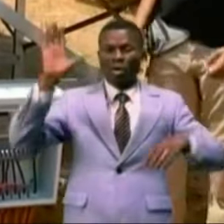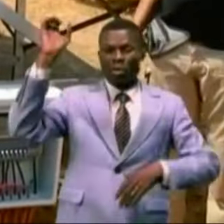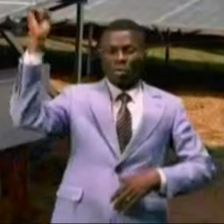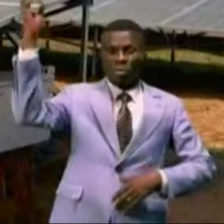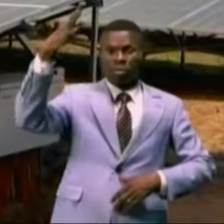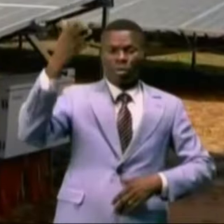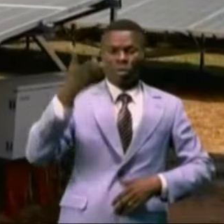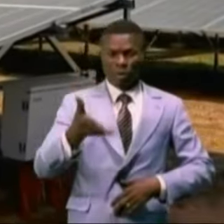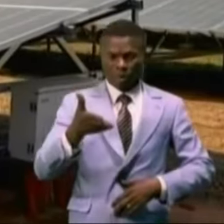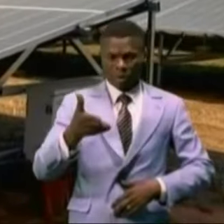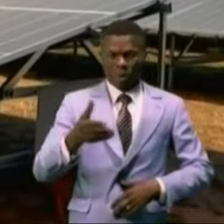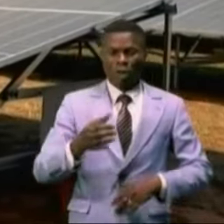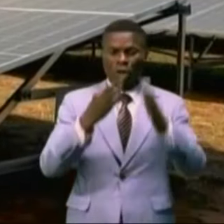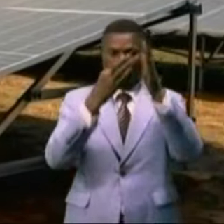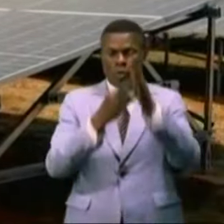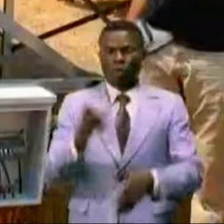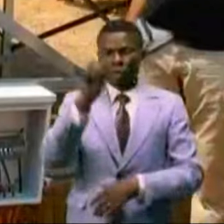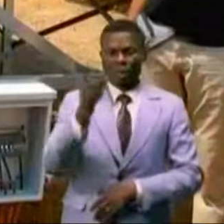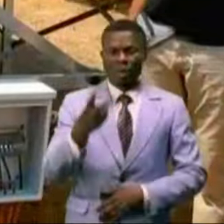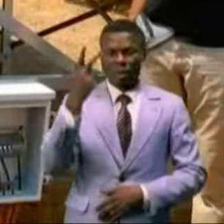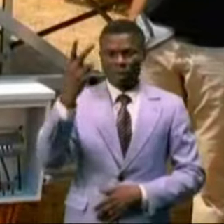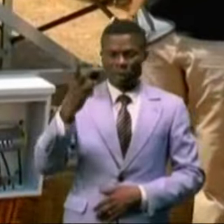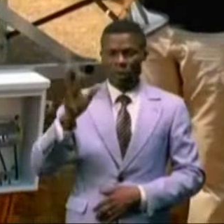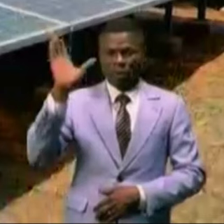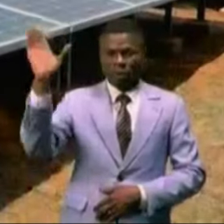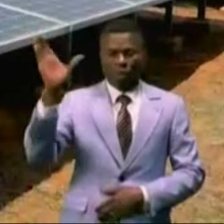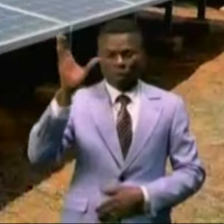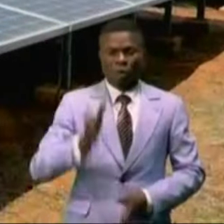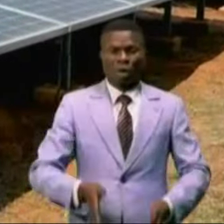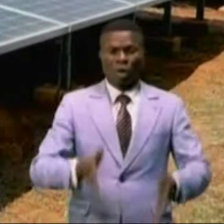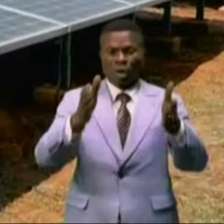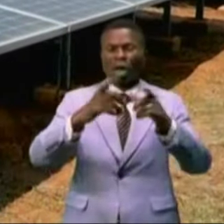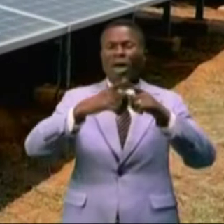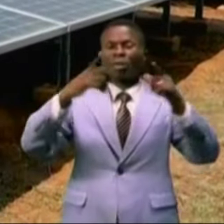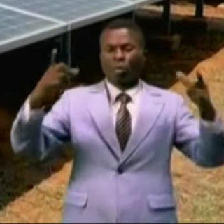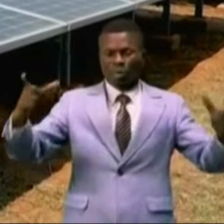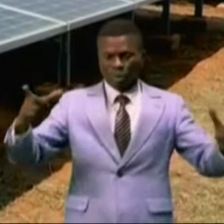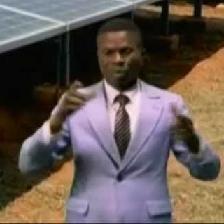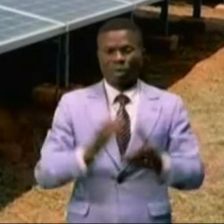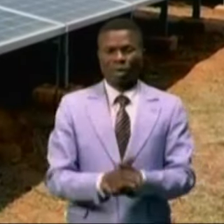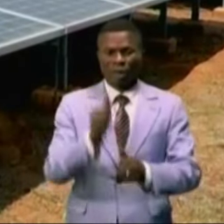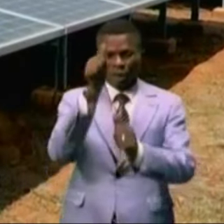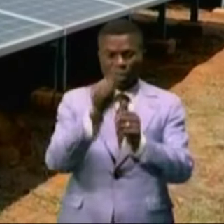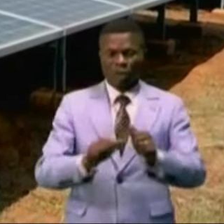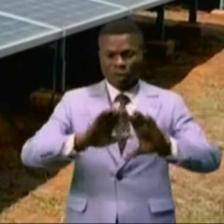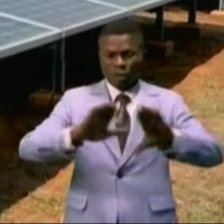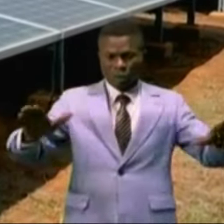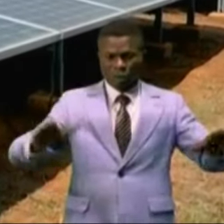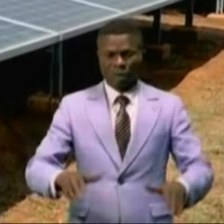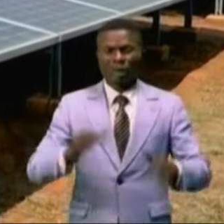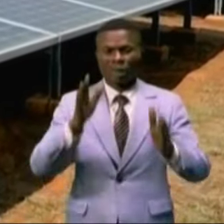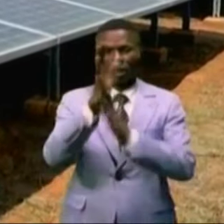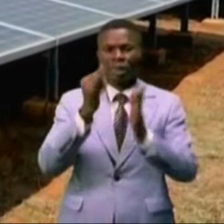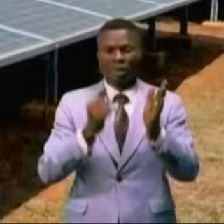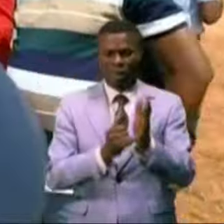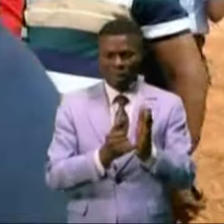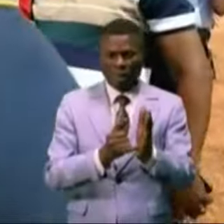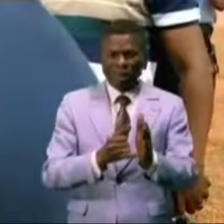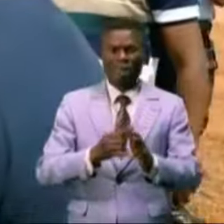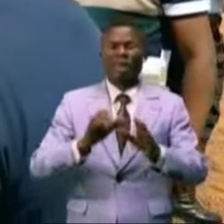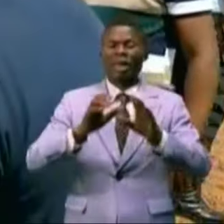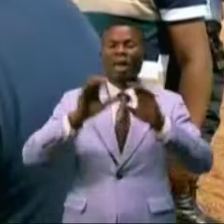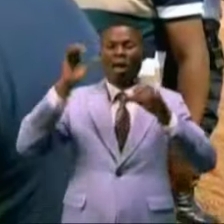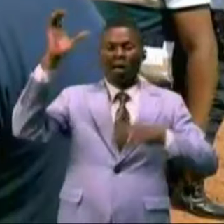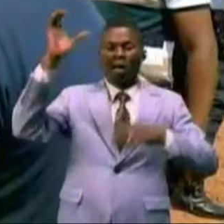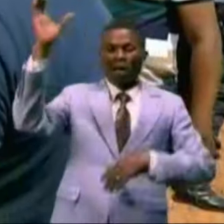panneaux sont montés sur 26 tables. Sur chaque table, nous avons 16 panneaux de 455 watts.